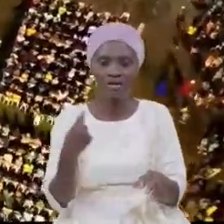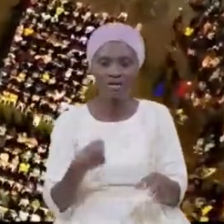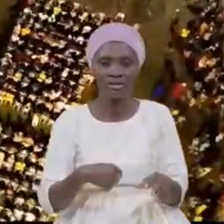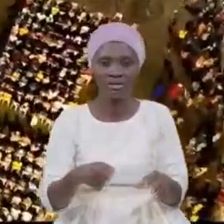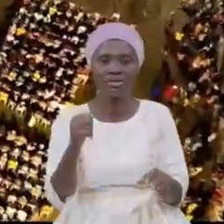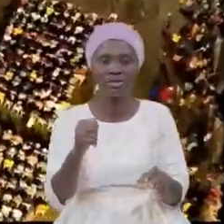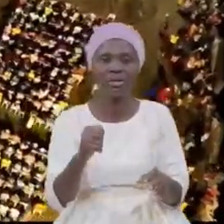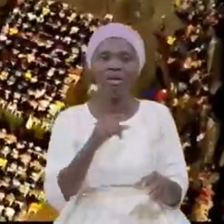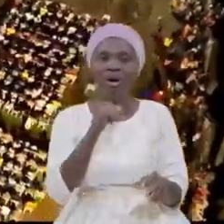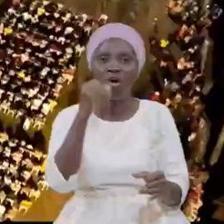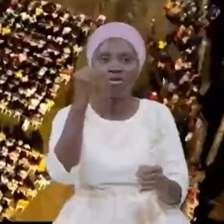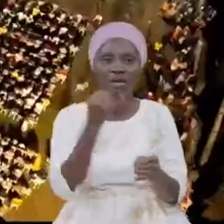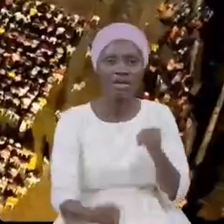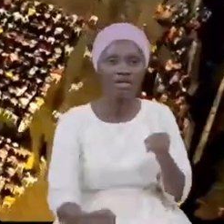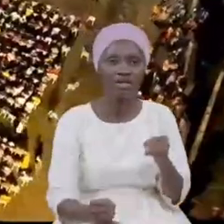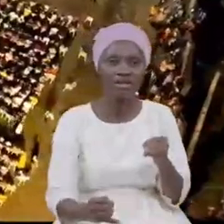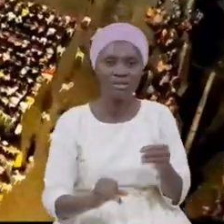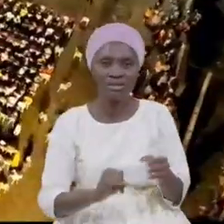la grâce